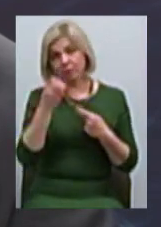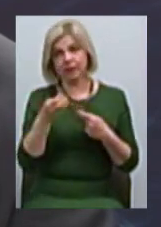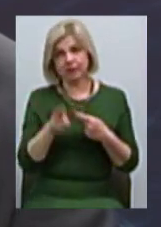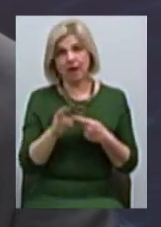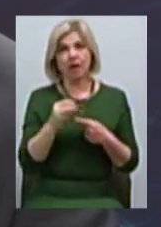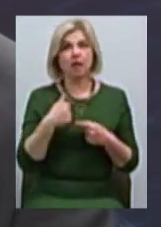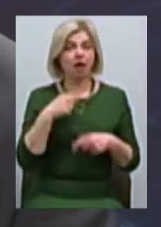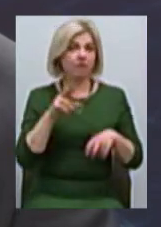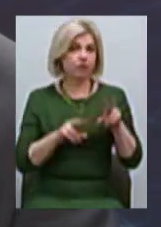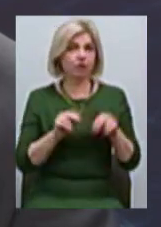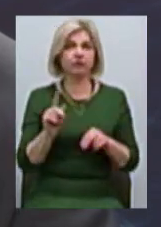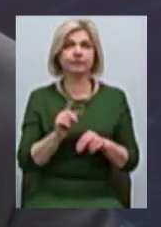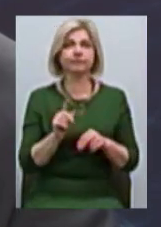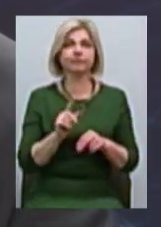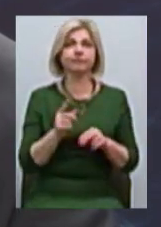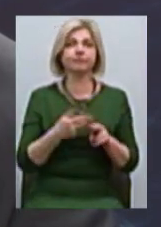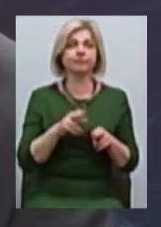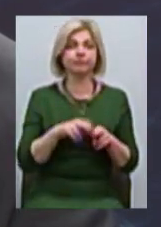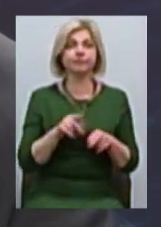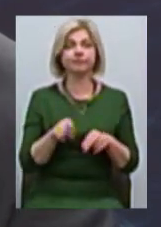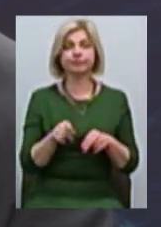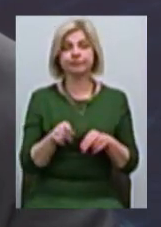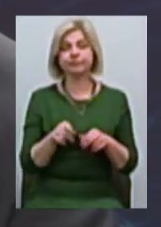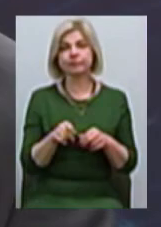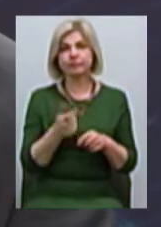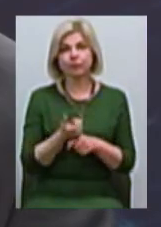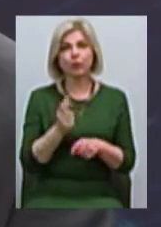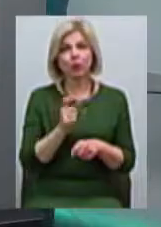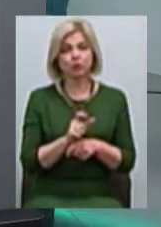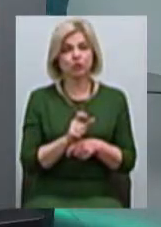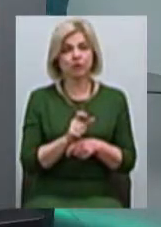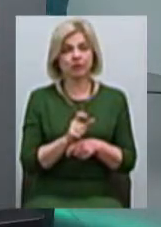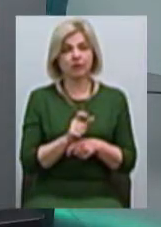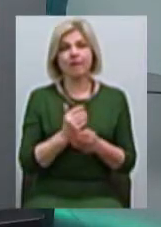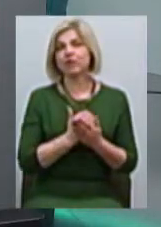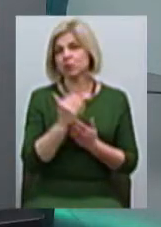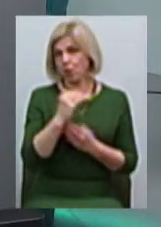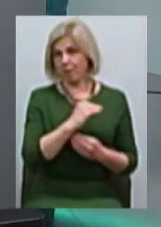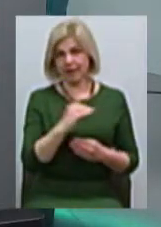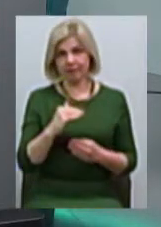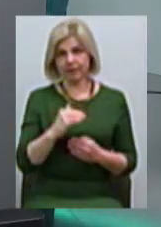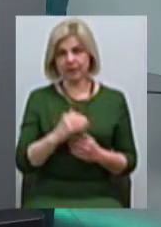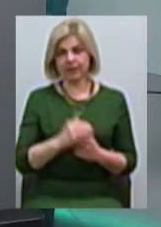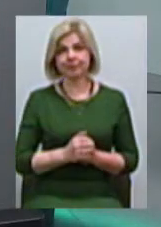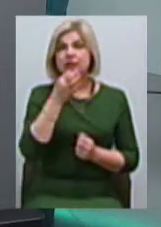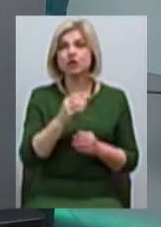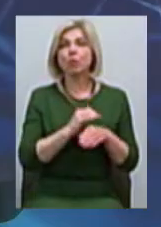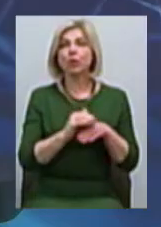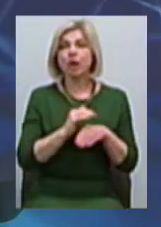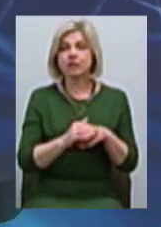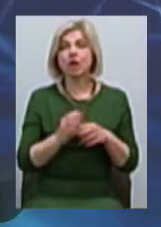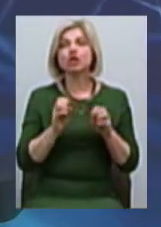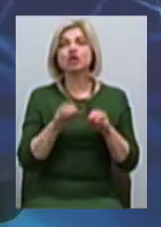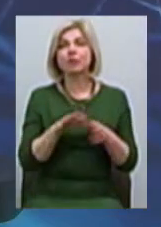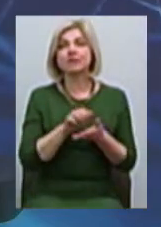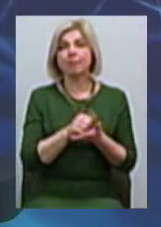воно, ну, може, воно не ідеально, але на дуже високому рівні. А скажіть, будь ласка, чим займається